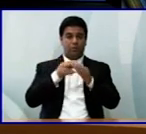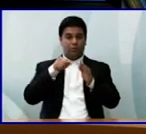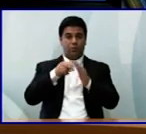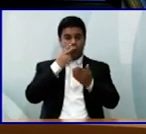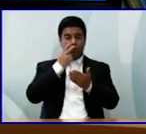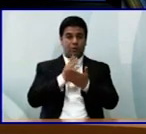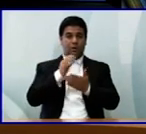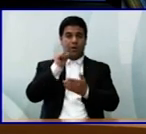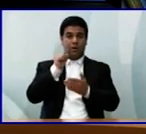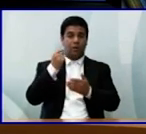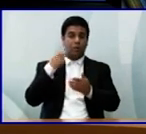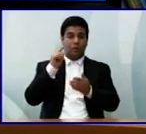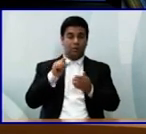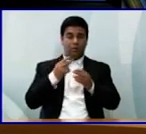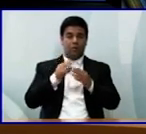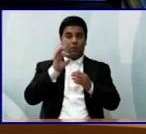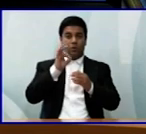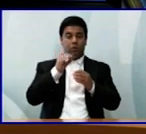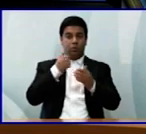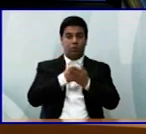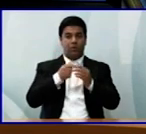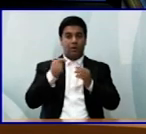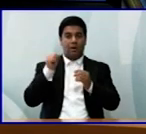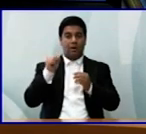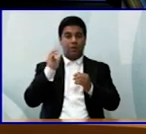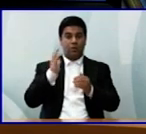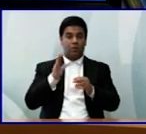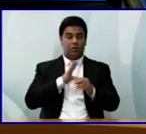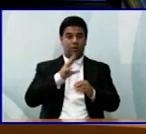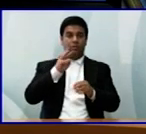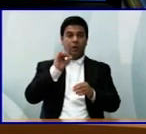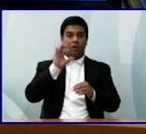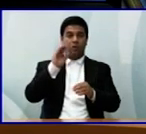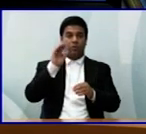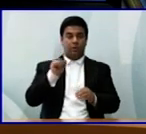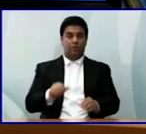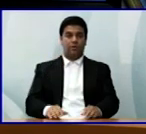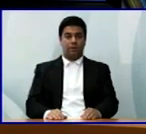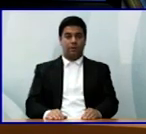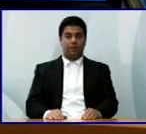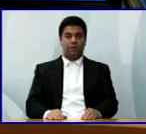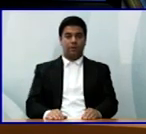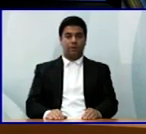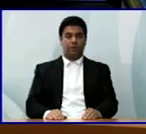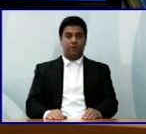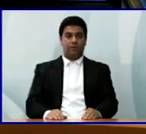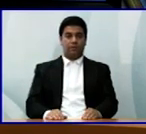a sonining moduli 0 dan a sonigacha bo'lgan masofa ekan.